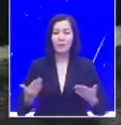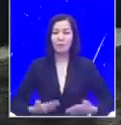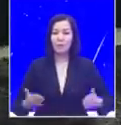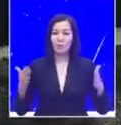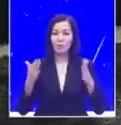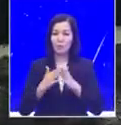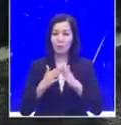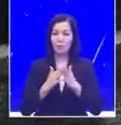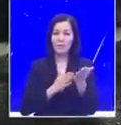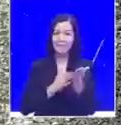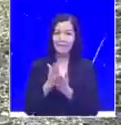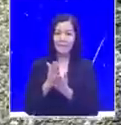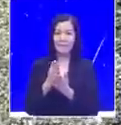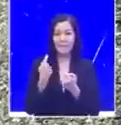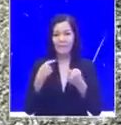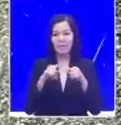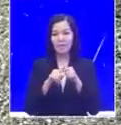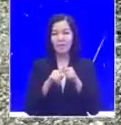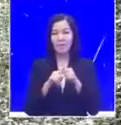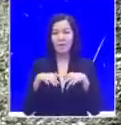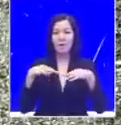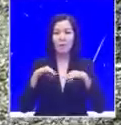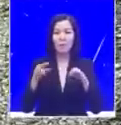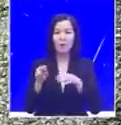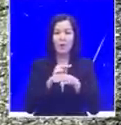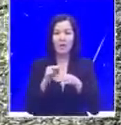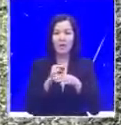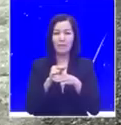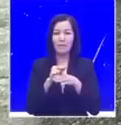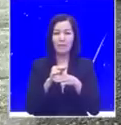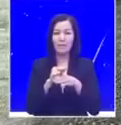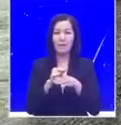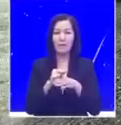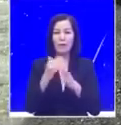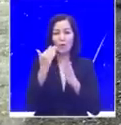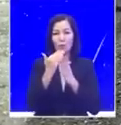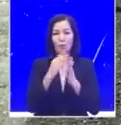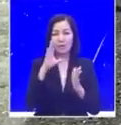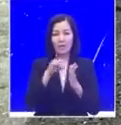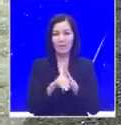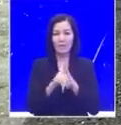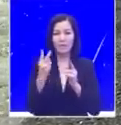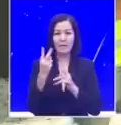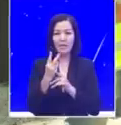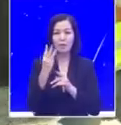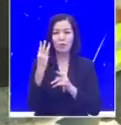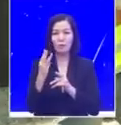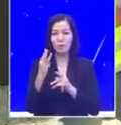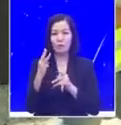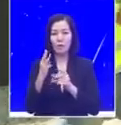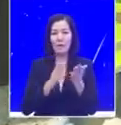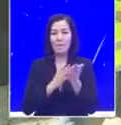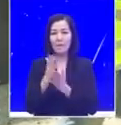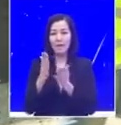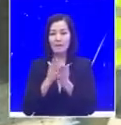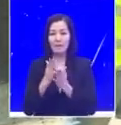коммуналдық шаруашылық нысандарын, инженерлік көлік инфрақұрылымдарын қалпына келтіру жұмыстары да күн тәртібінде. Бағдарламаның екінші, үшінші бағыттары бойынша да